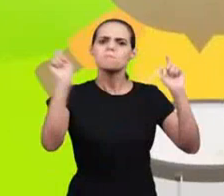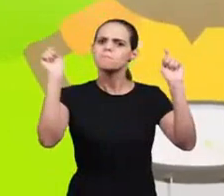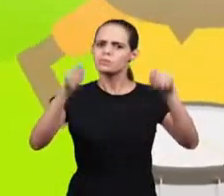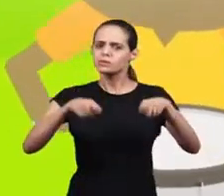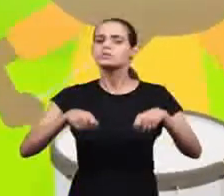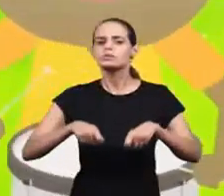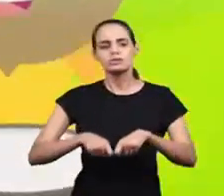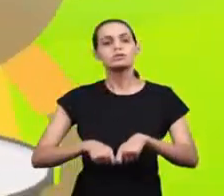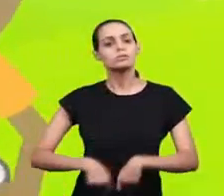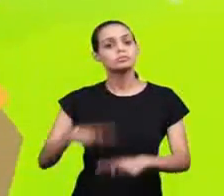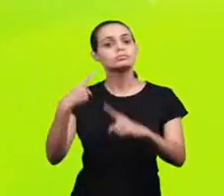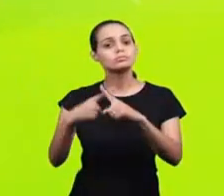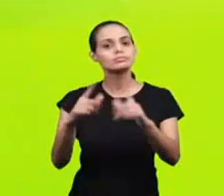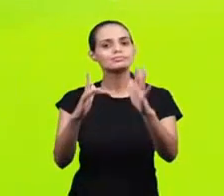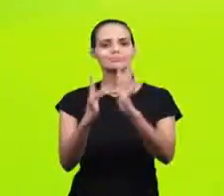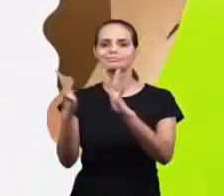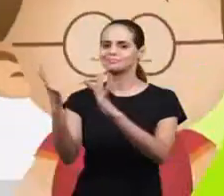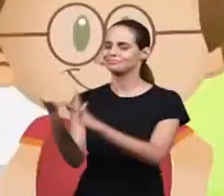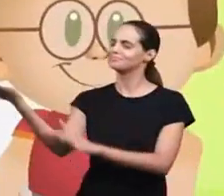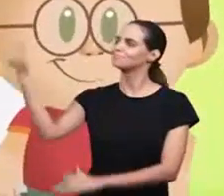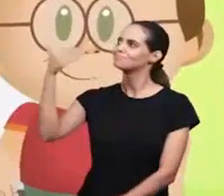Alles vermag ich in dem, der mich kräftigt.